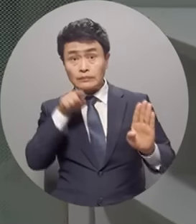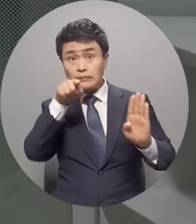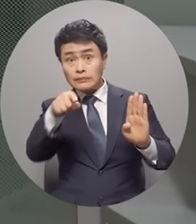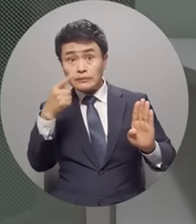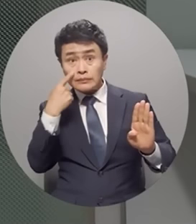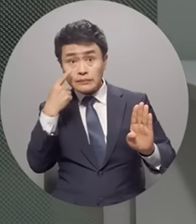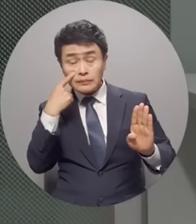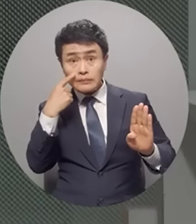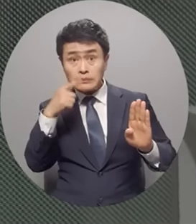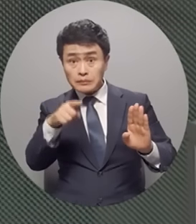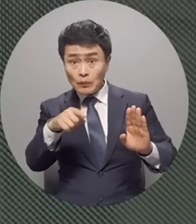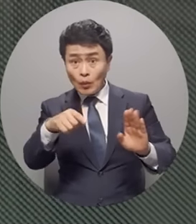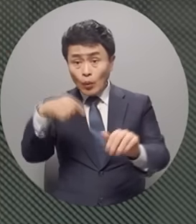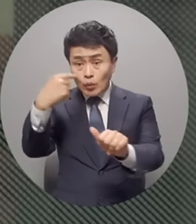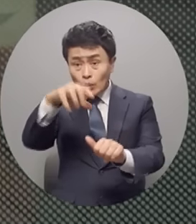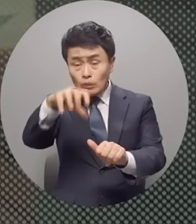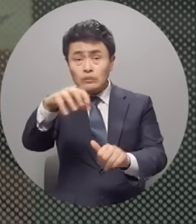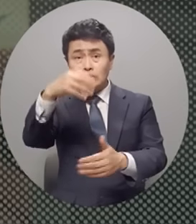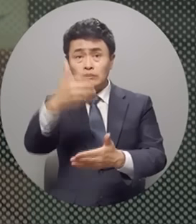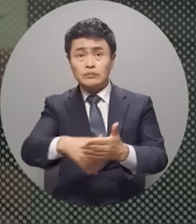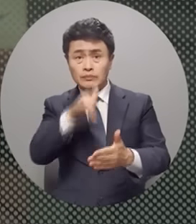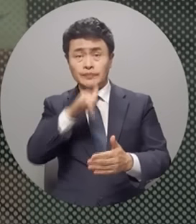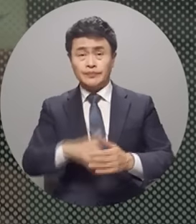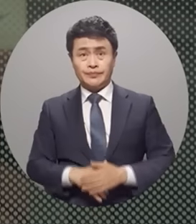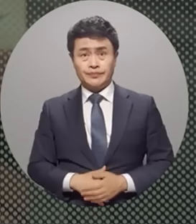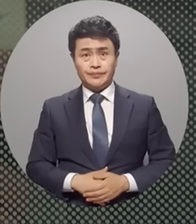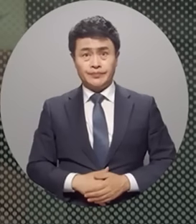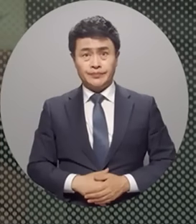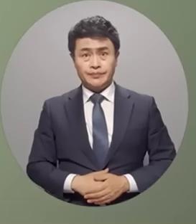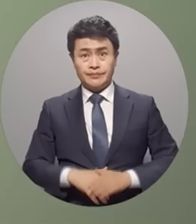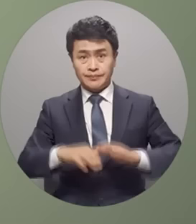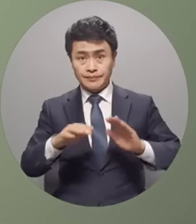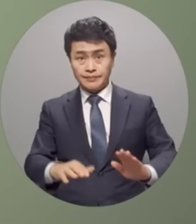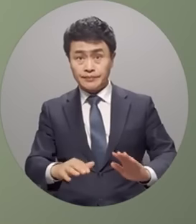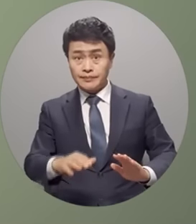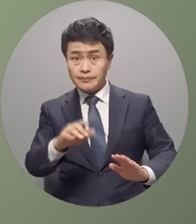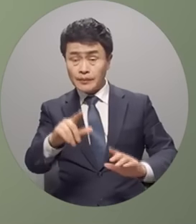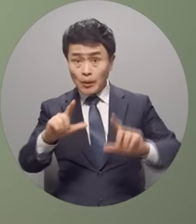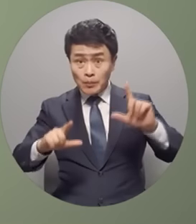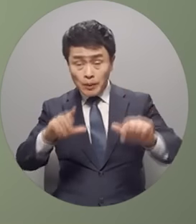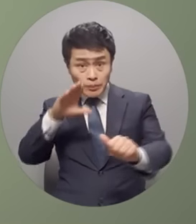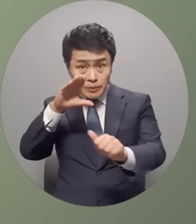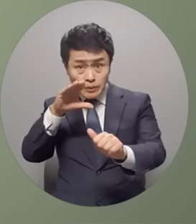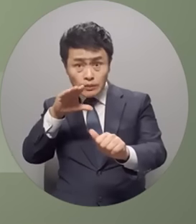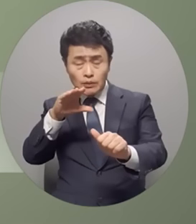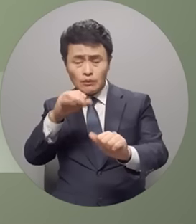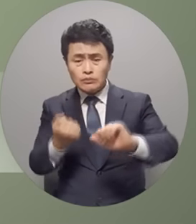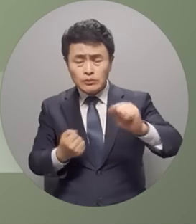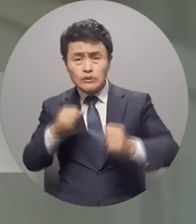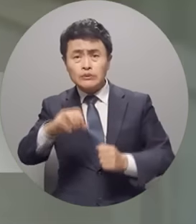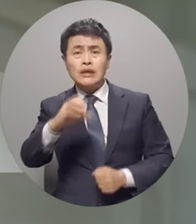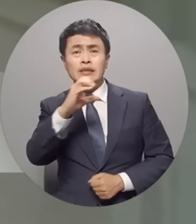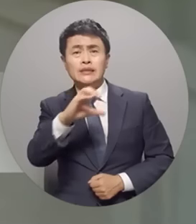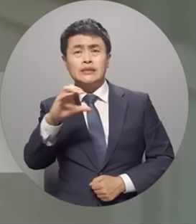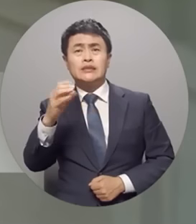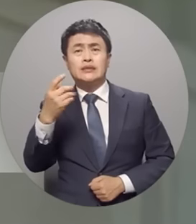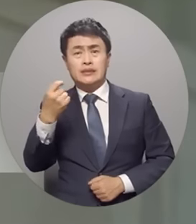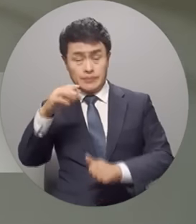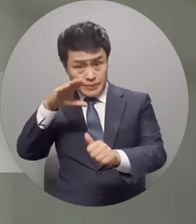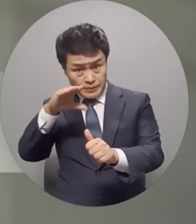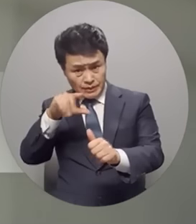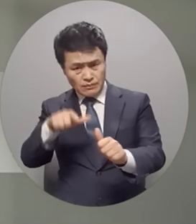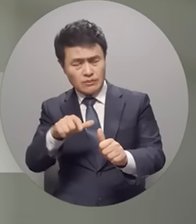수업했던 흔적은 그대로 남아 있습니다 다만 당시 모습이 촬영된 태권도장의 CCTV 화면은 현재